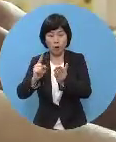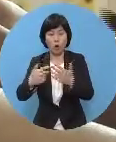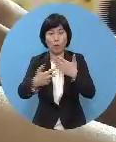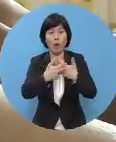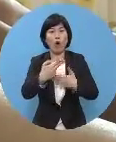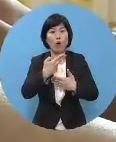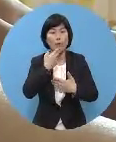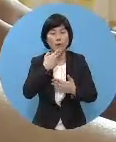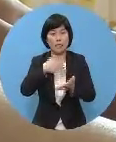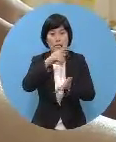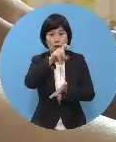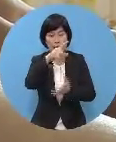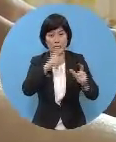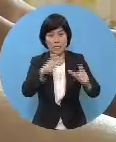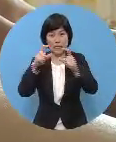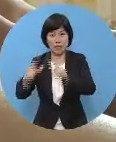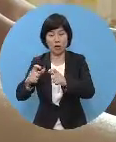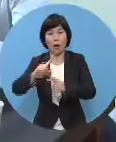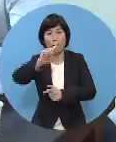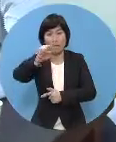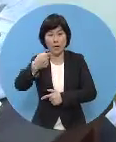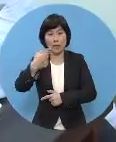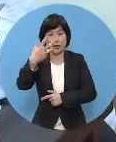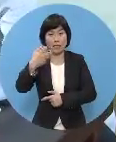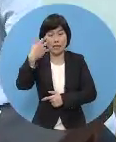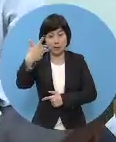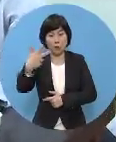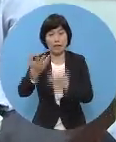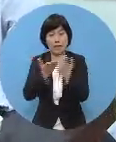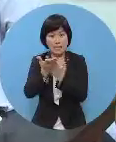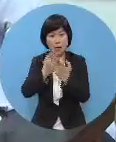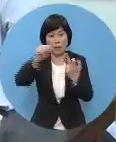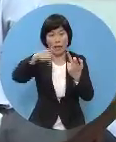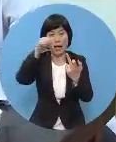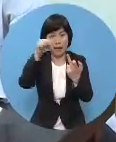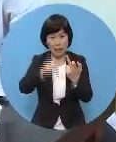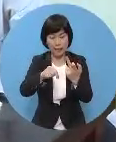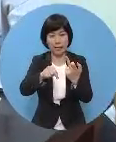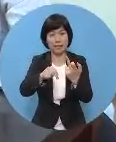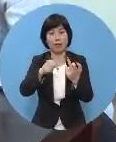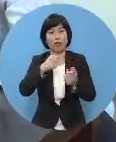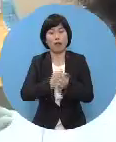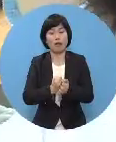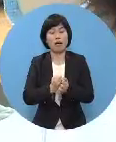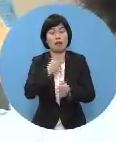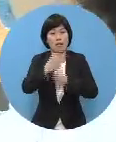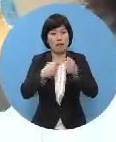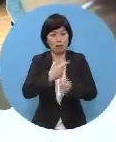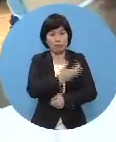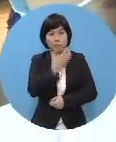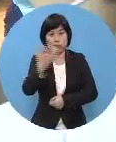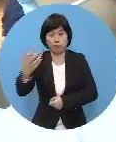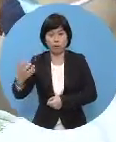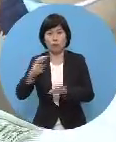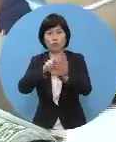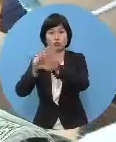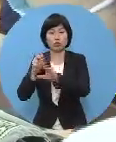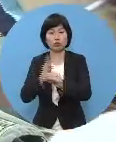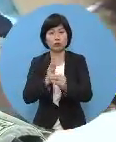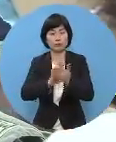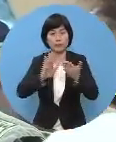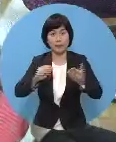전남병원선은 의료기관이 없는 11개 시군 187개 섬 17,893명을 대상으로